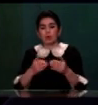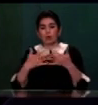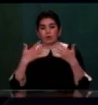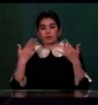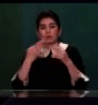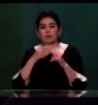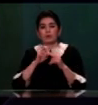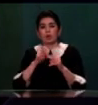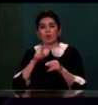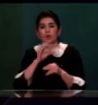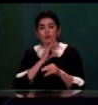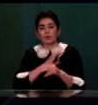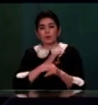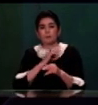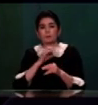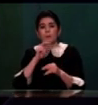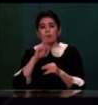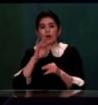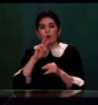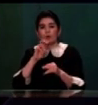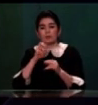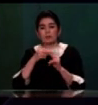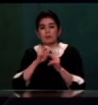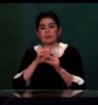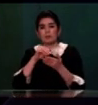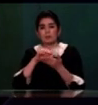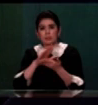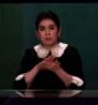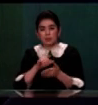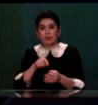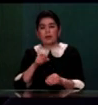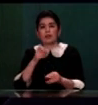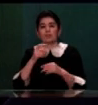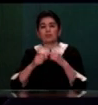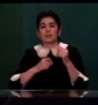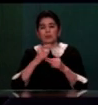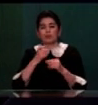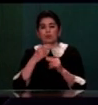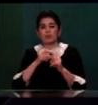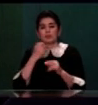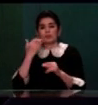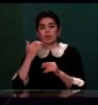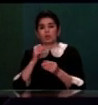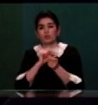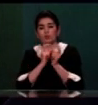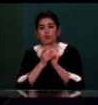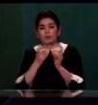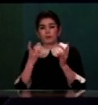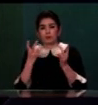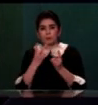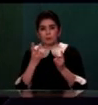uchun qo'llaniladigan parolni kiritamiz birinchi va keyin uni